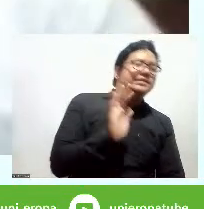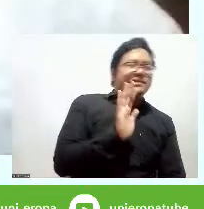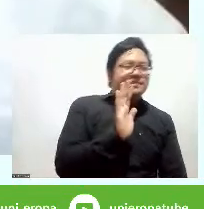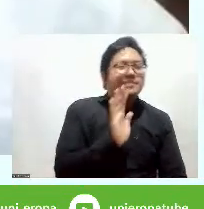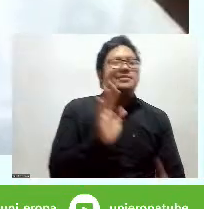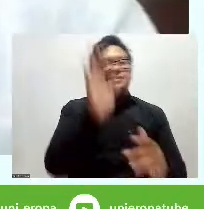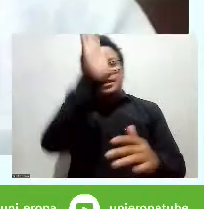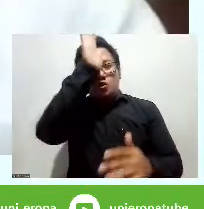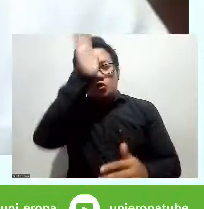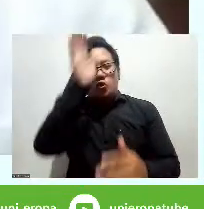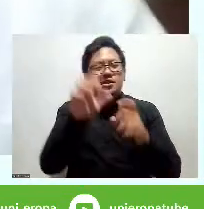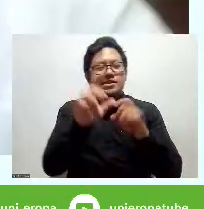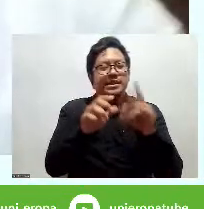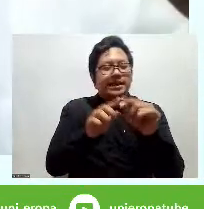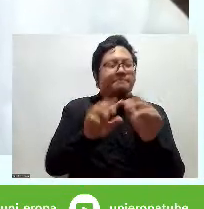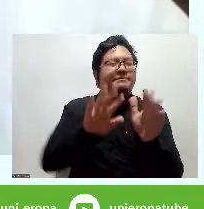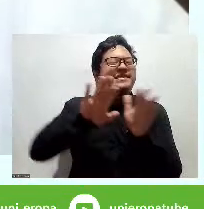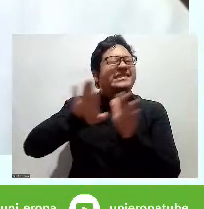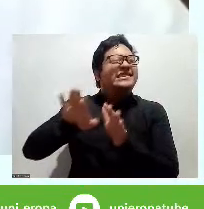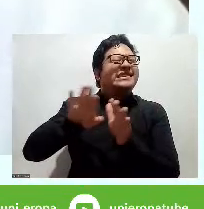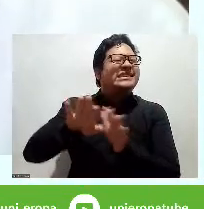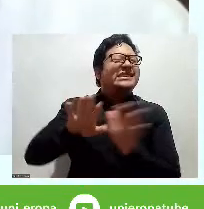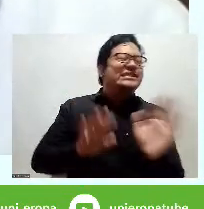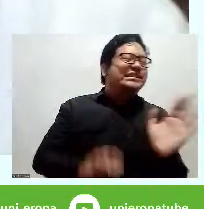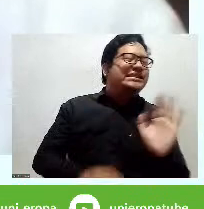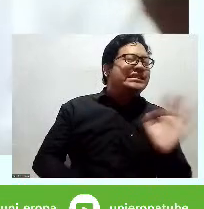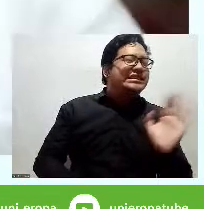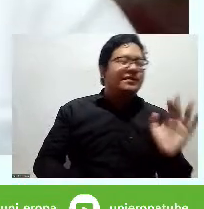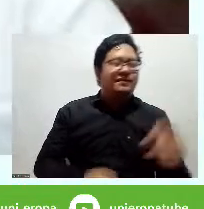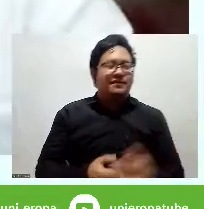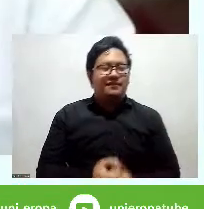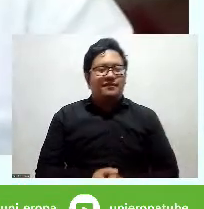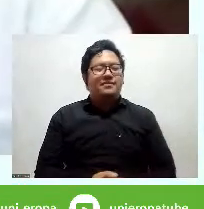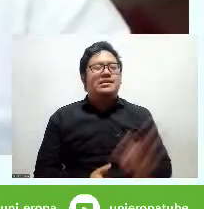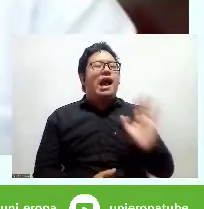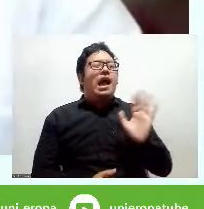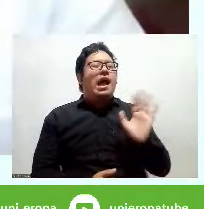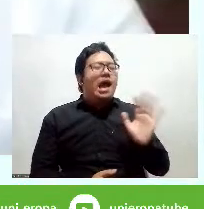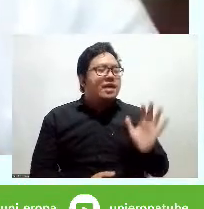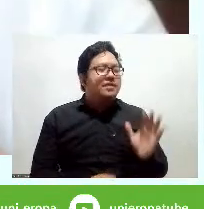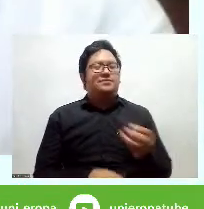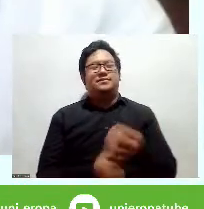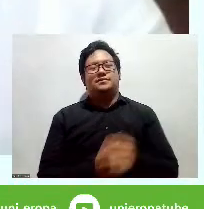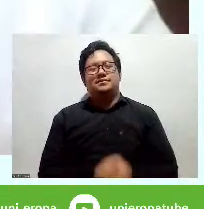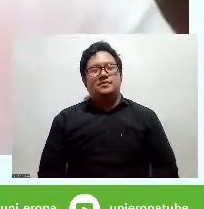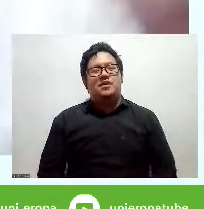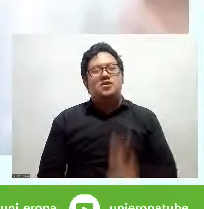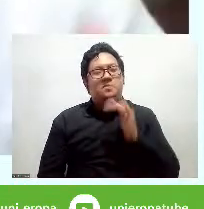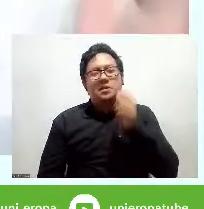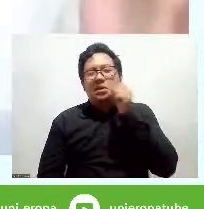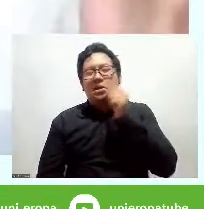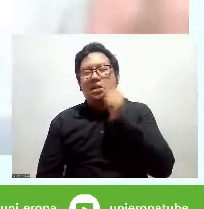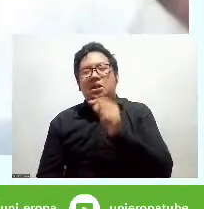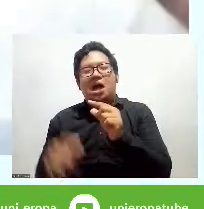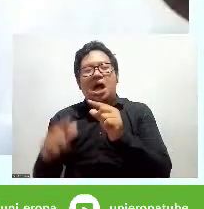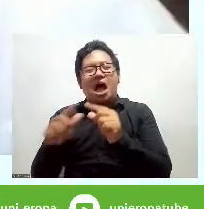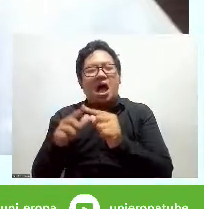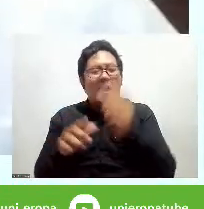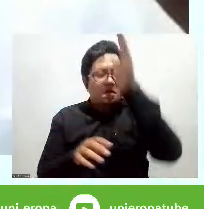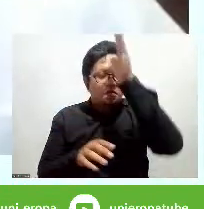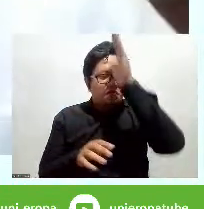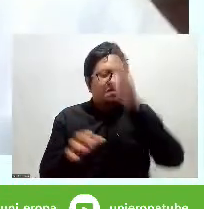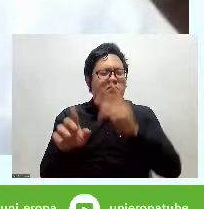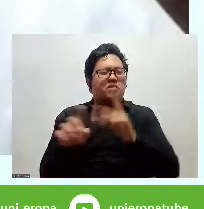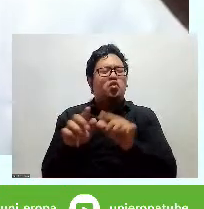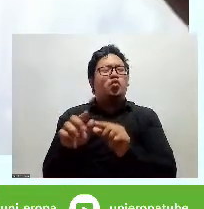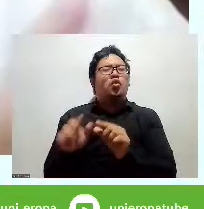antimainstream jangan saya tour yang suka makan si review jangan-jangan kayak tante Ayang suka Makasih hehehe Ayang tunjukin bawah